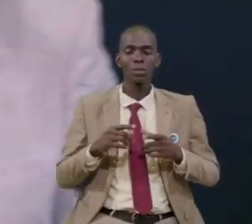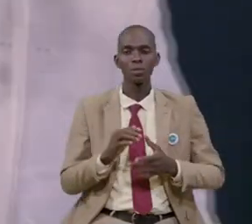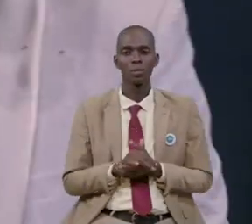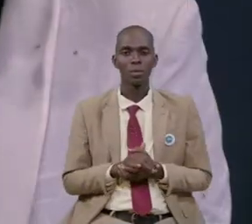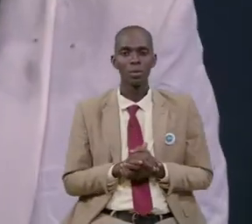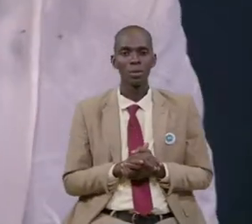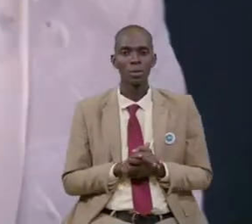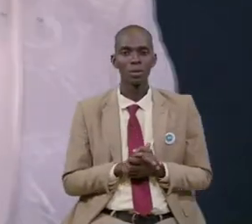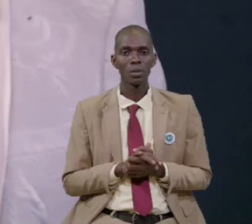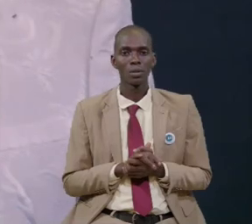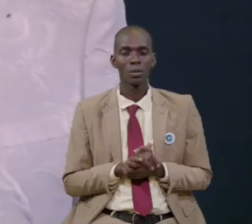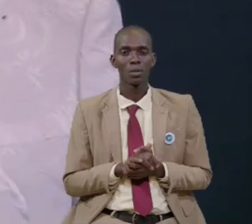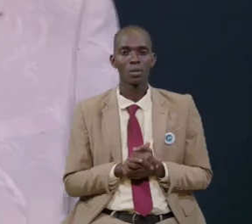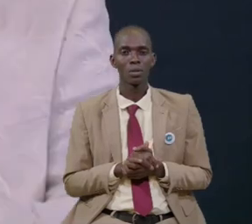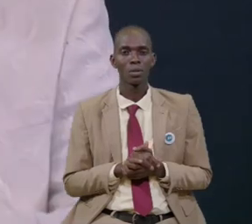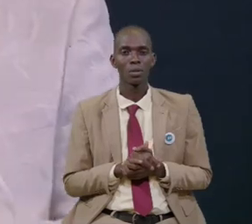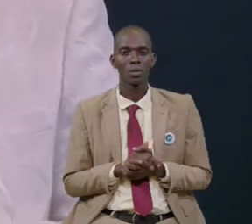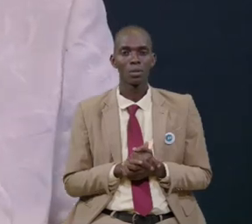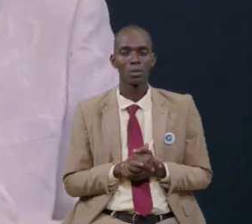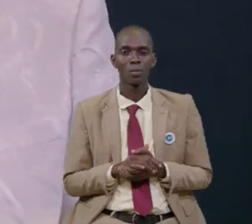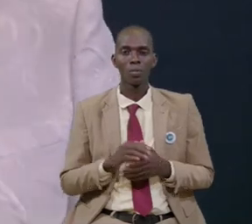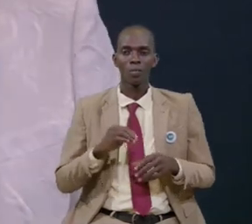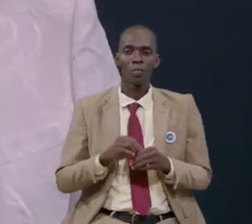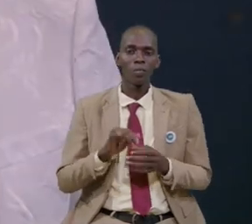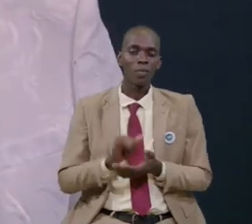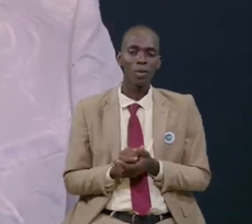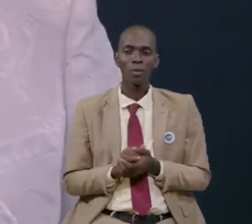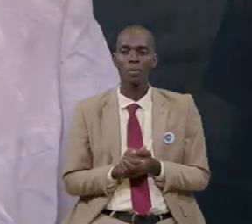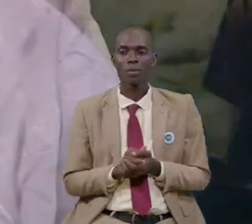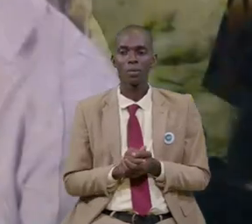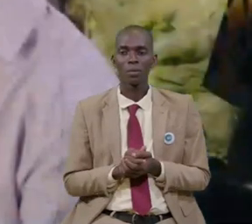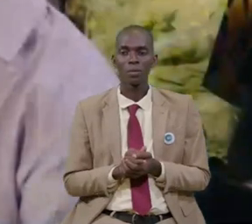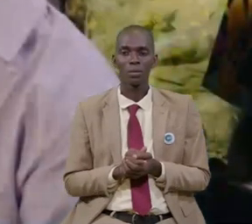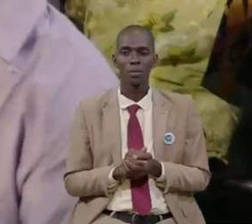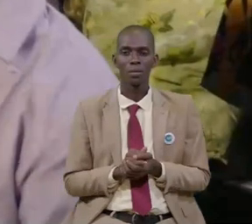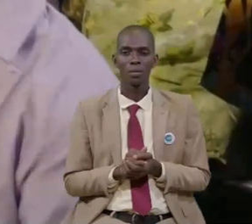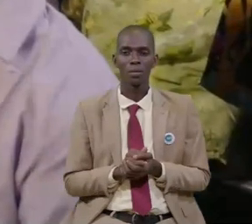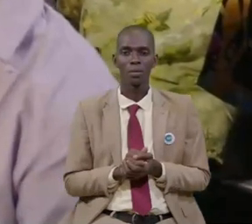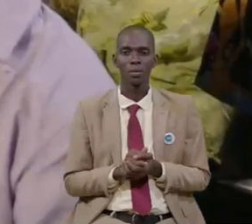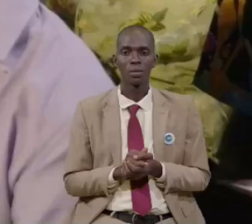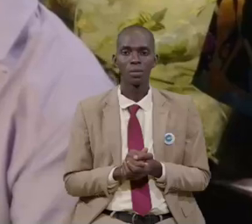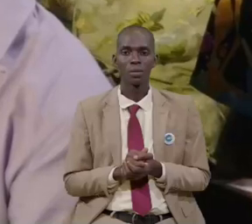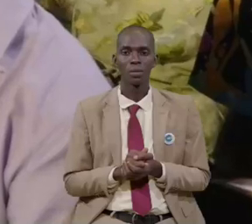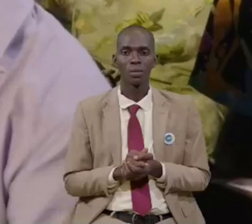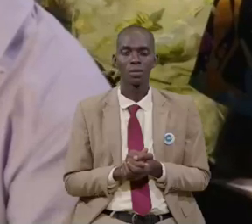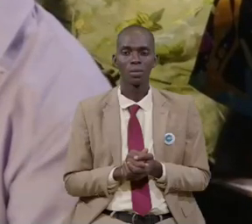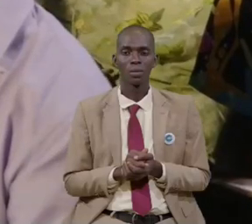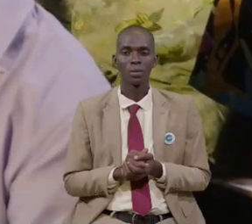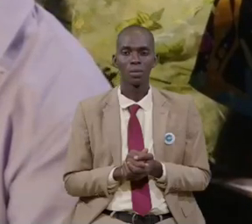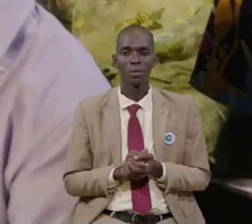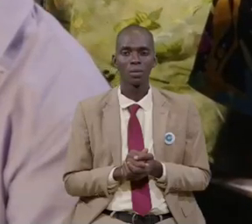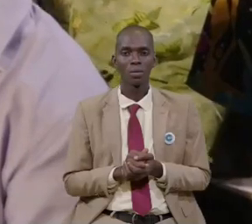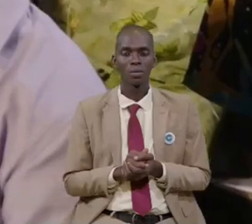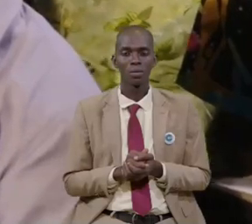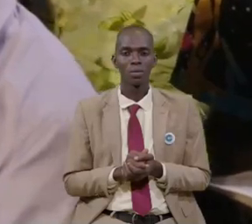mesure de mener cette vie transformée. Vous serez si heureux, vous serez si heureux. Je ne savais